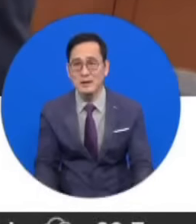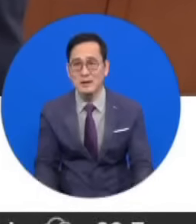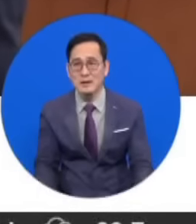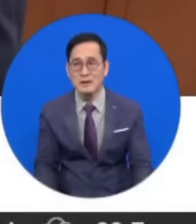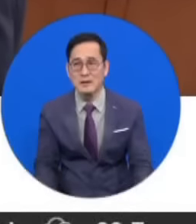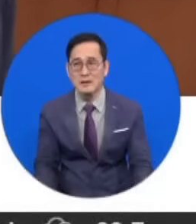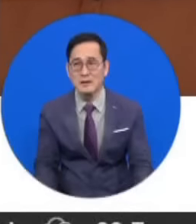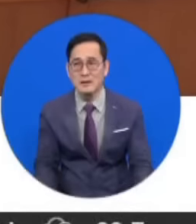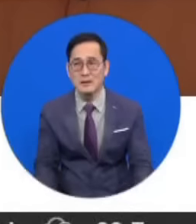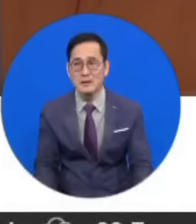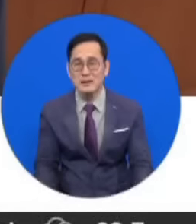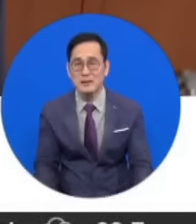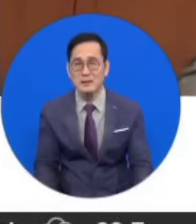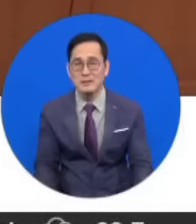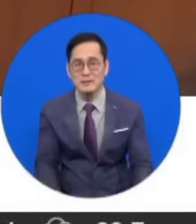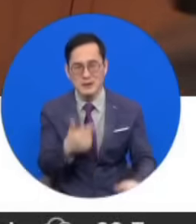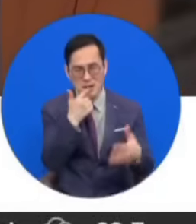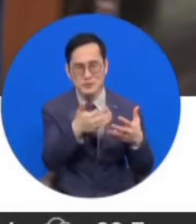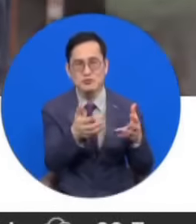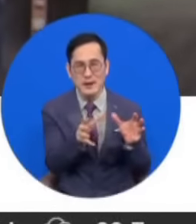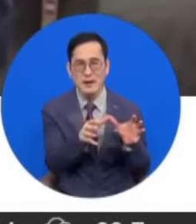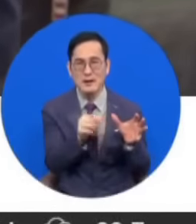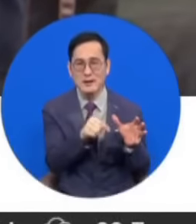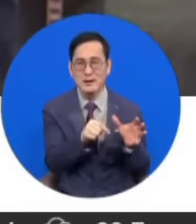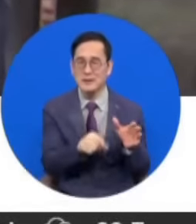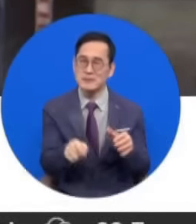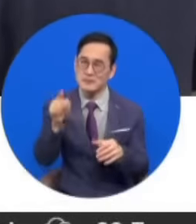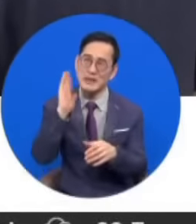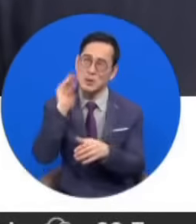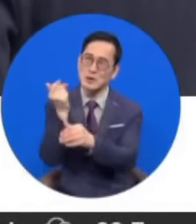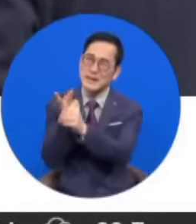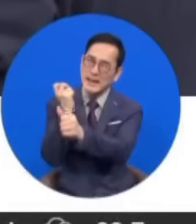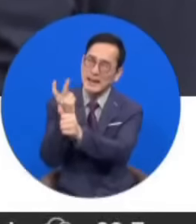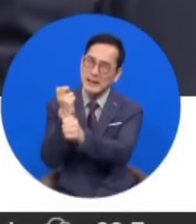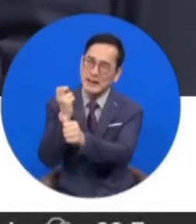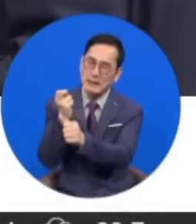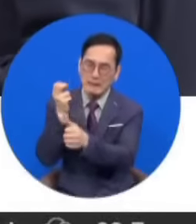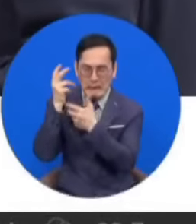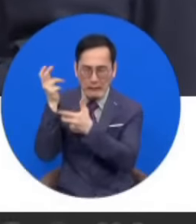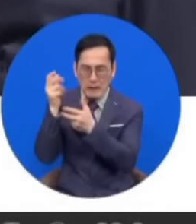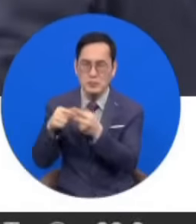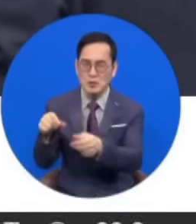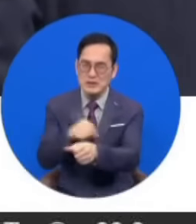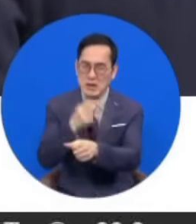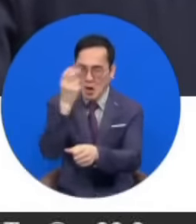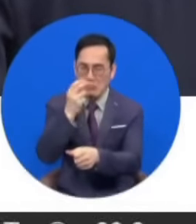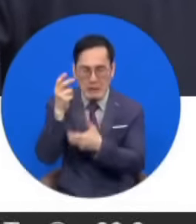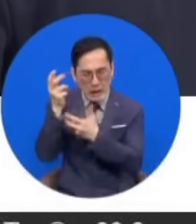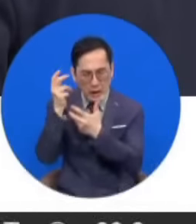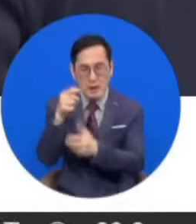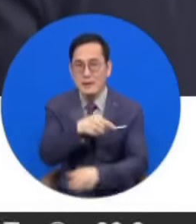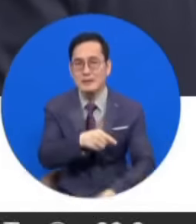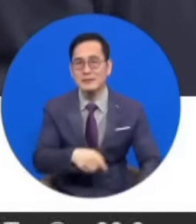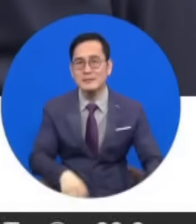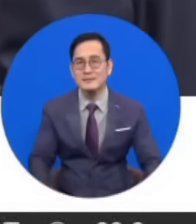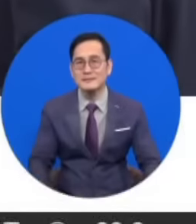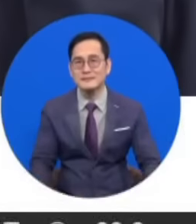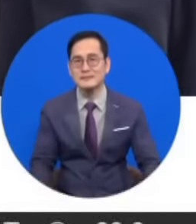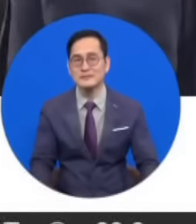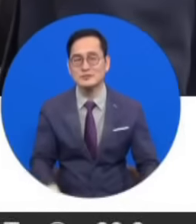지금 민주당에서는 계속 탄핵 아니면 뭐 특검 이런 얘기하고 있잖아요.